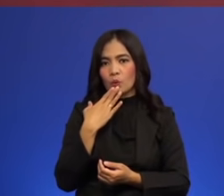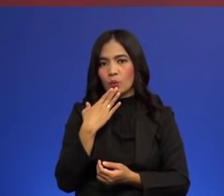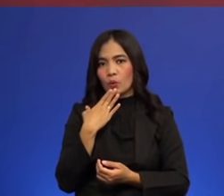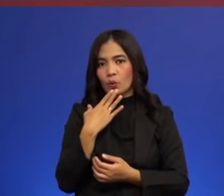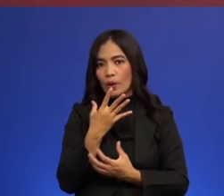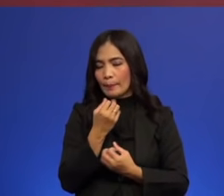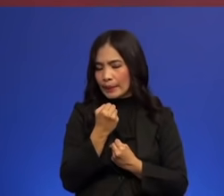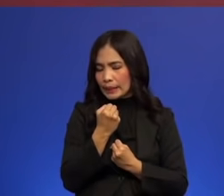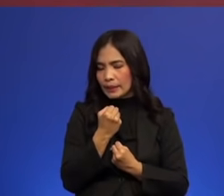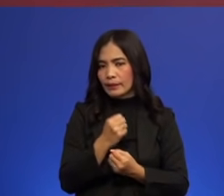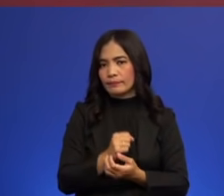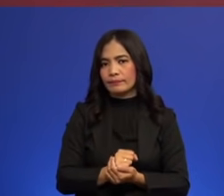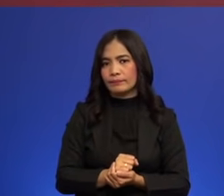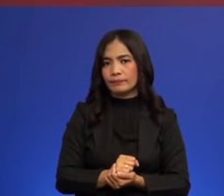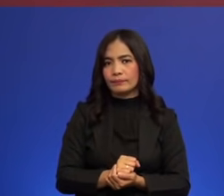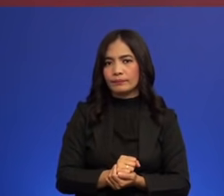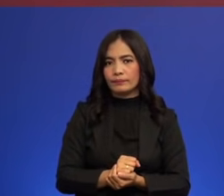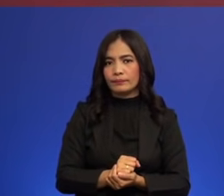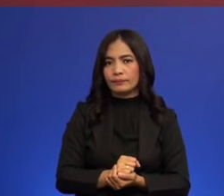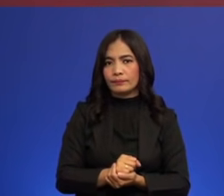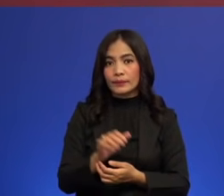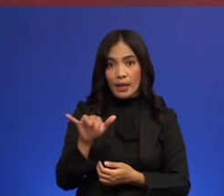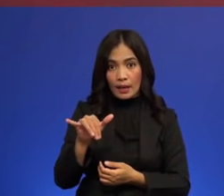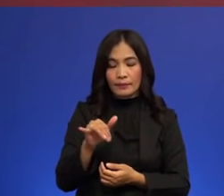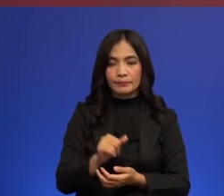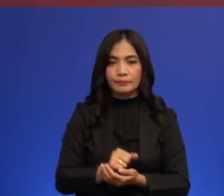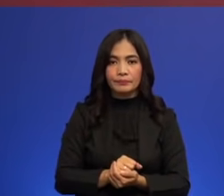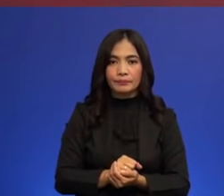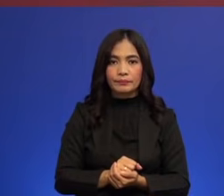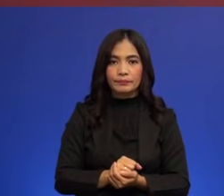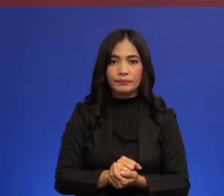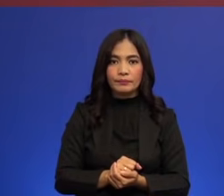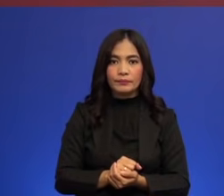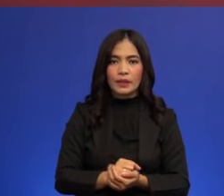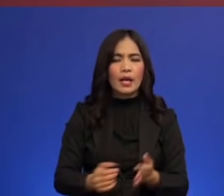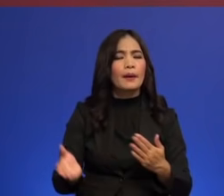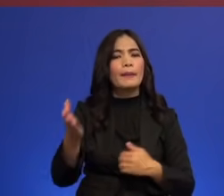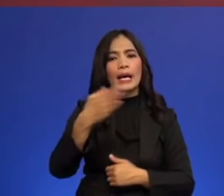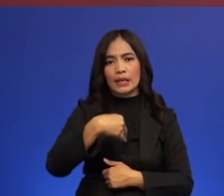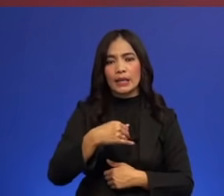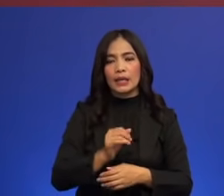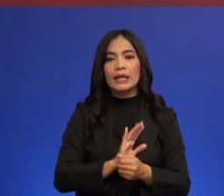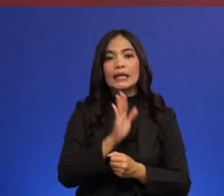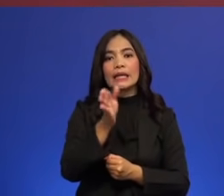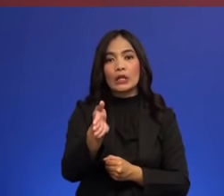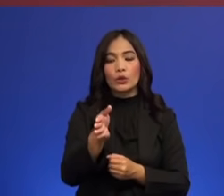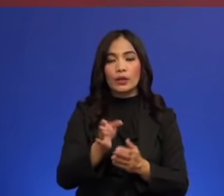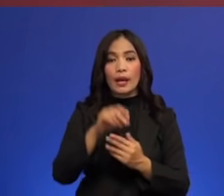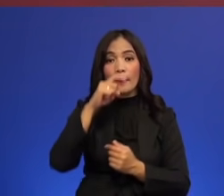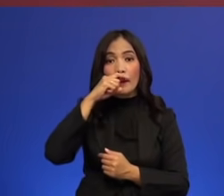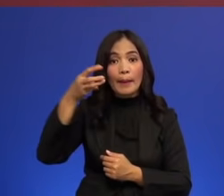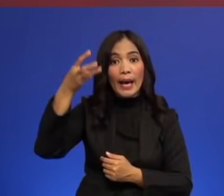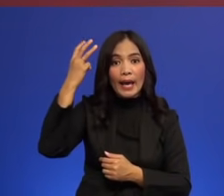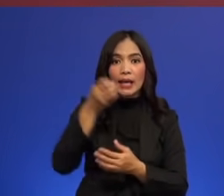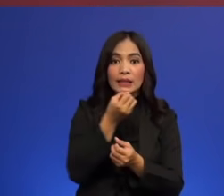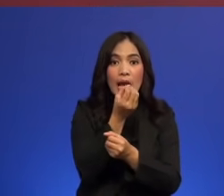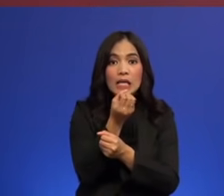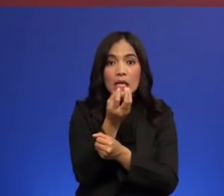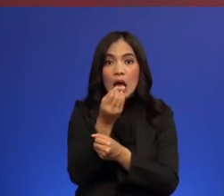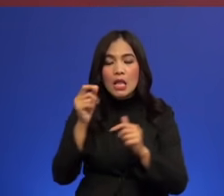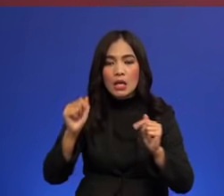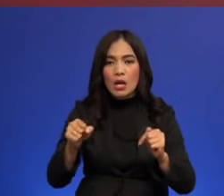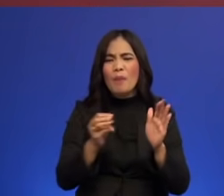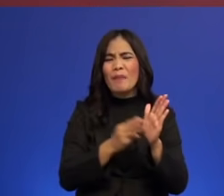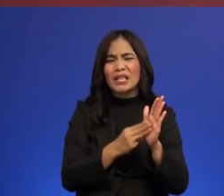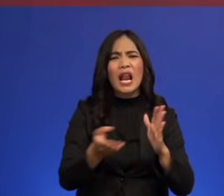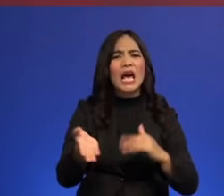Mengerikan, saudaraku. Oleh sebab itu, mari ikuti apa yang saya nasihatkan ini.